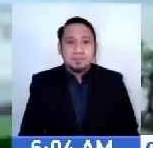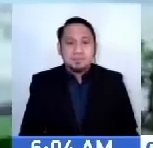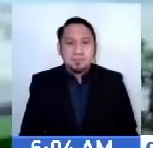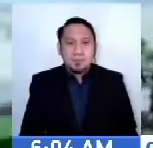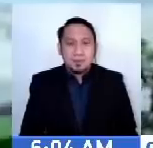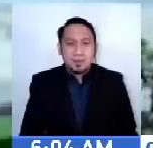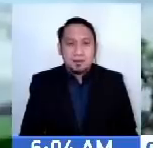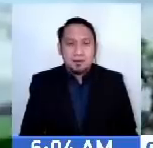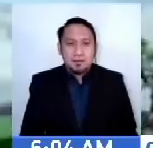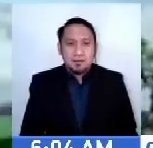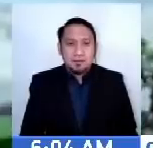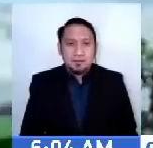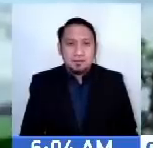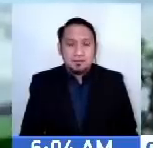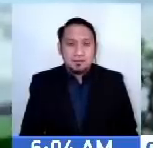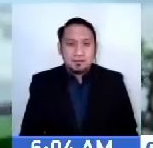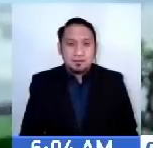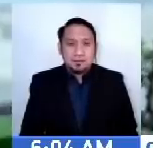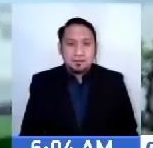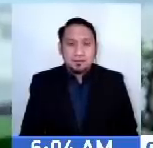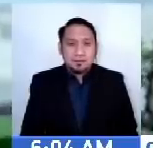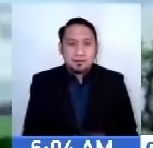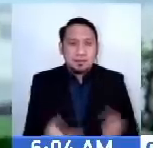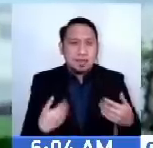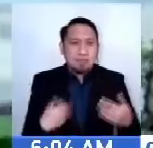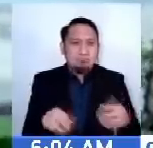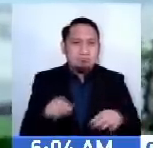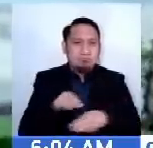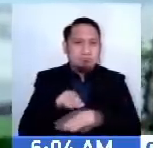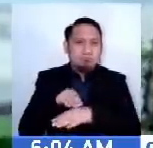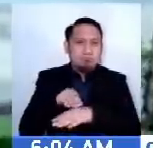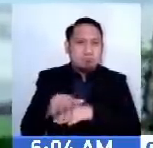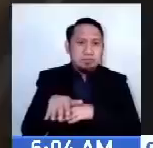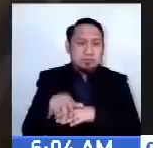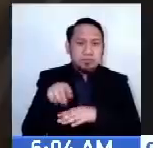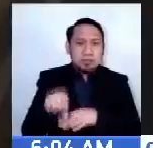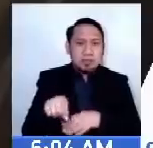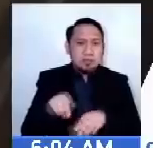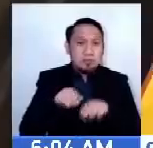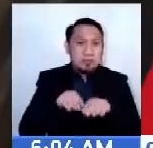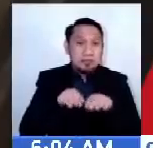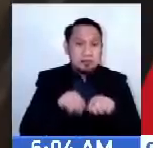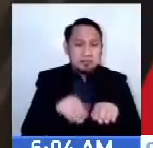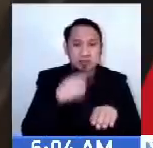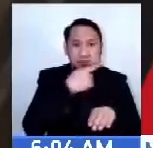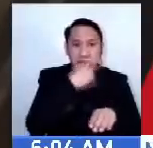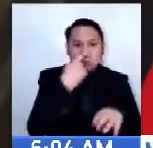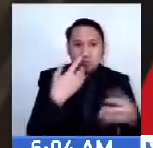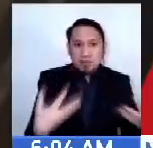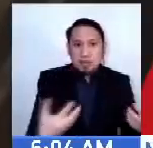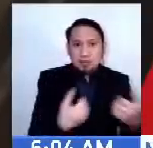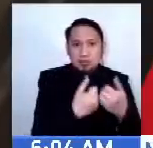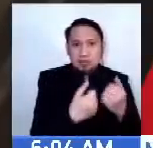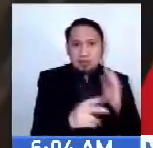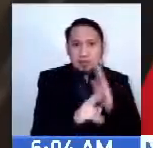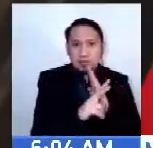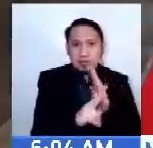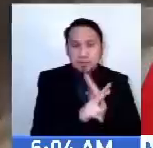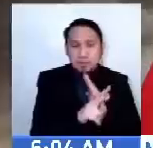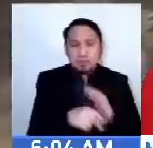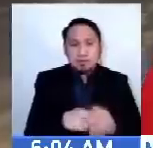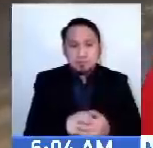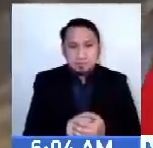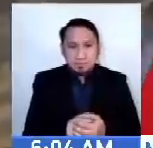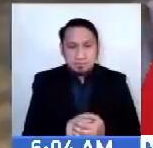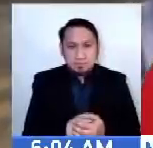Pilipino. Bahagyan na epektuhan ang biyahe sa EDSA Busway dahil sa aksidente ng isang van. Inararon dito ang mga concrete barrier sa bahagi ng EDSA Taft Avenue.